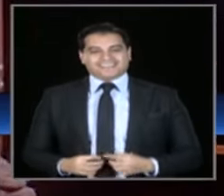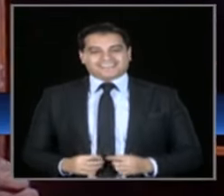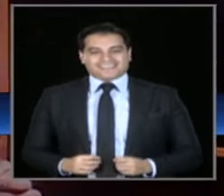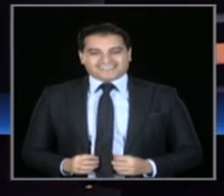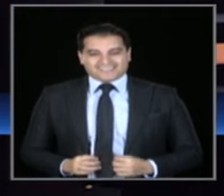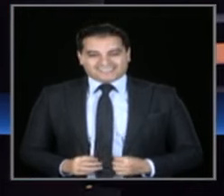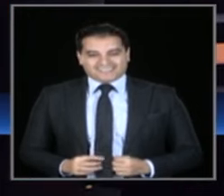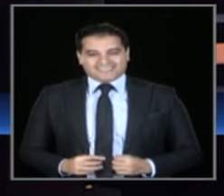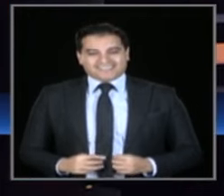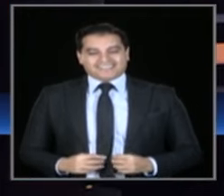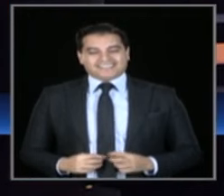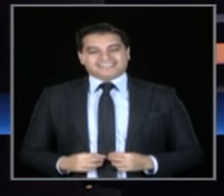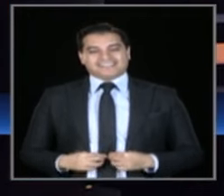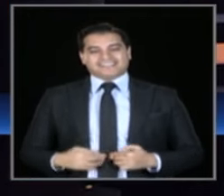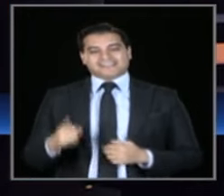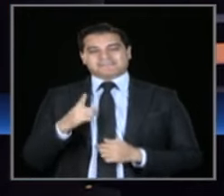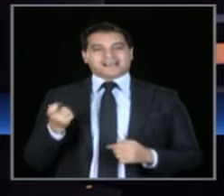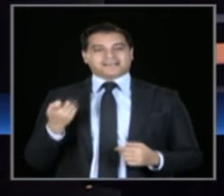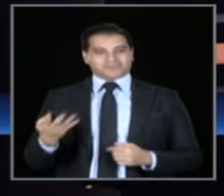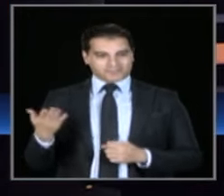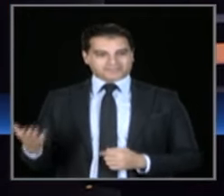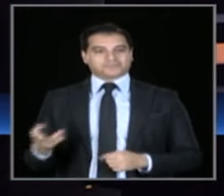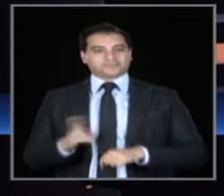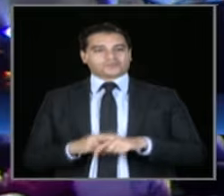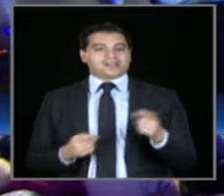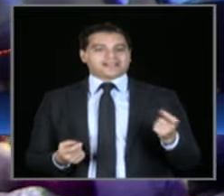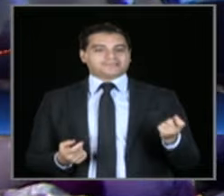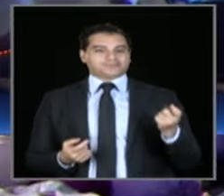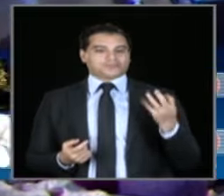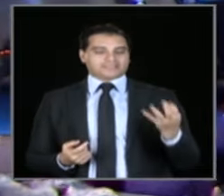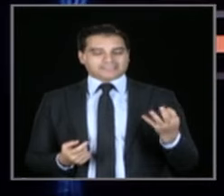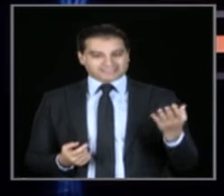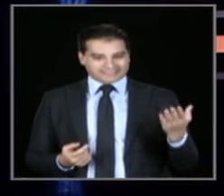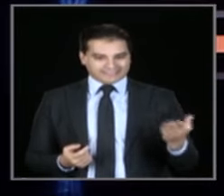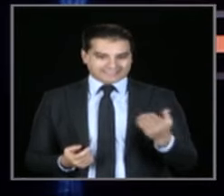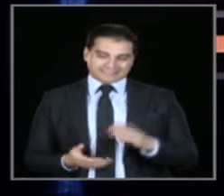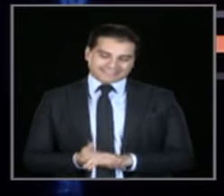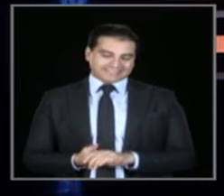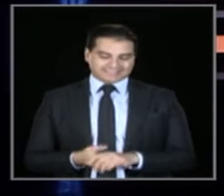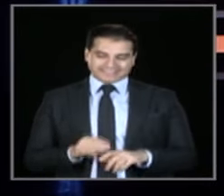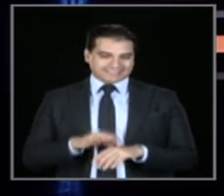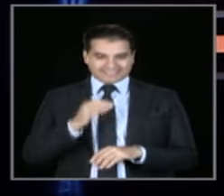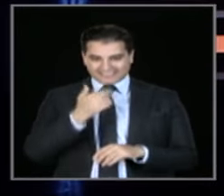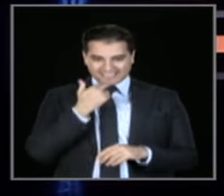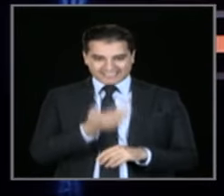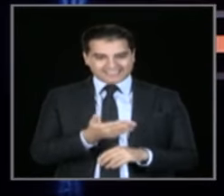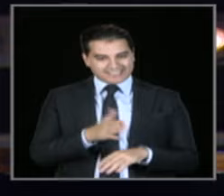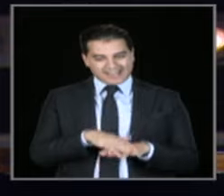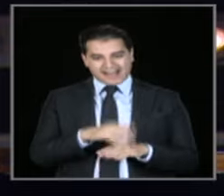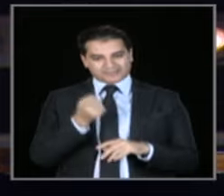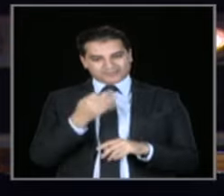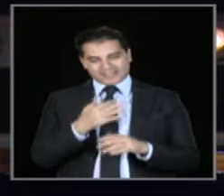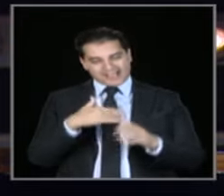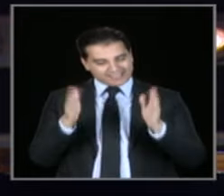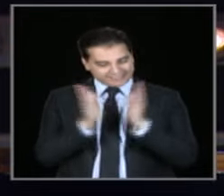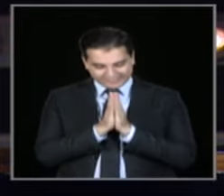مية خمسة واربعين دكتور طه حسين، 35 للفرانسيسكان. هارد لك لمدرسة الفرانسيسكان،